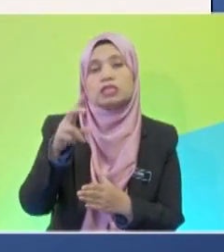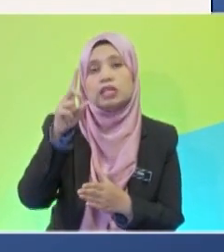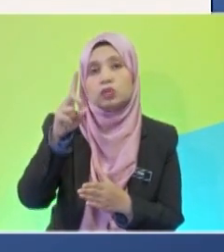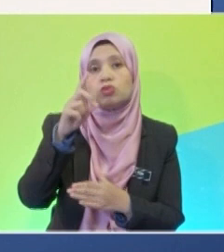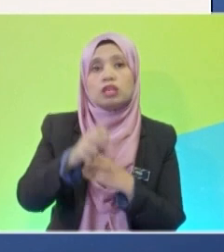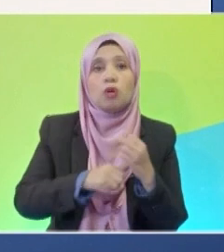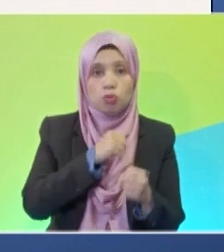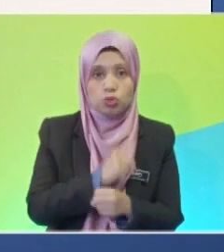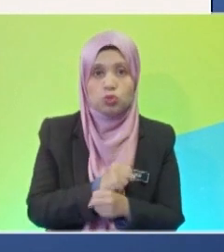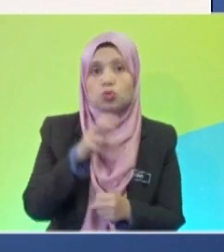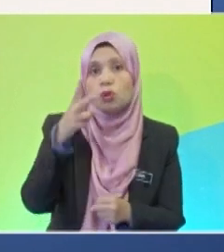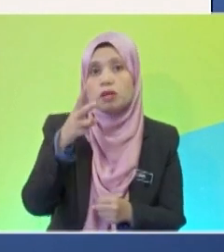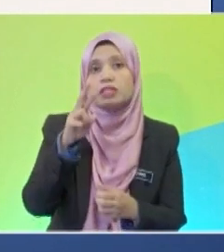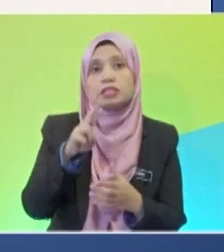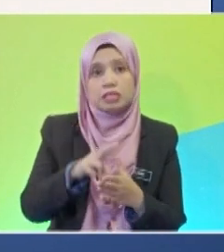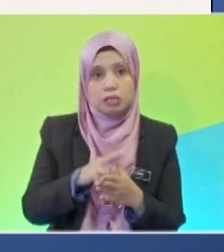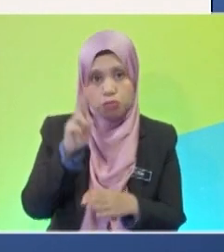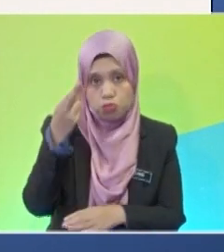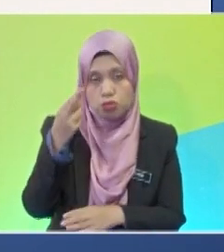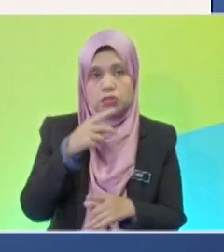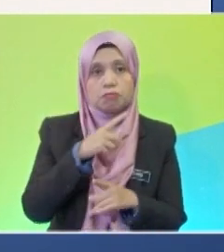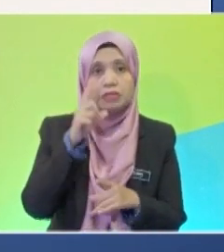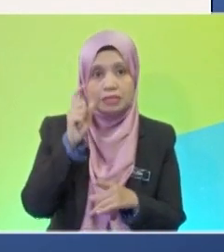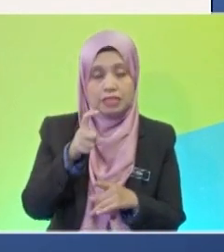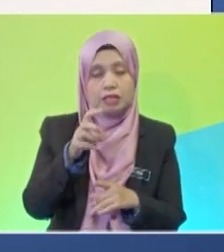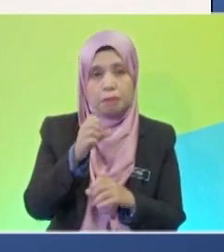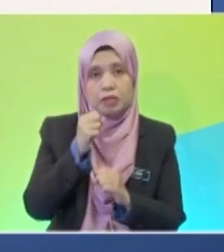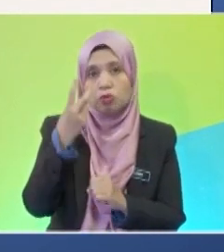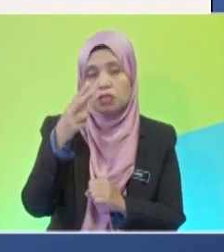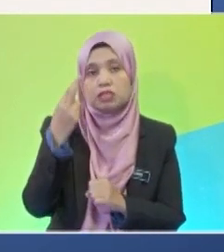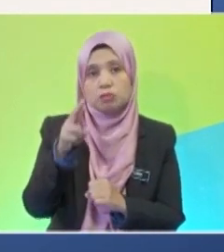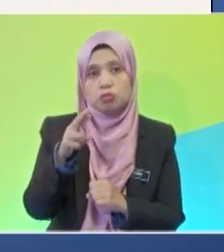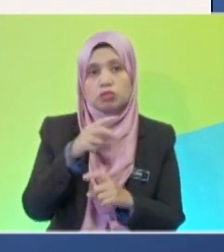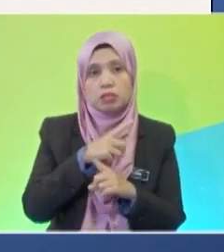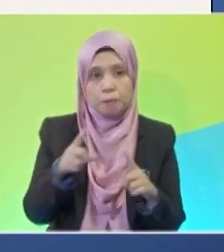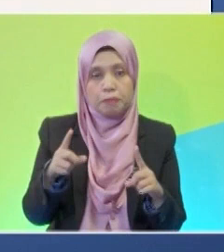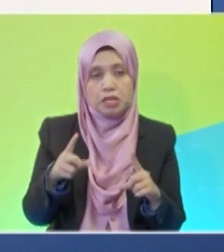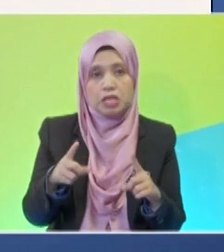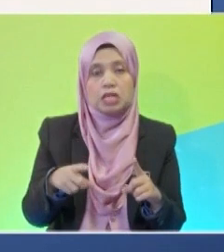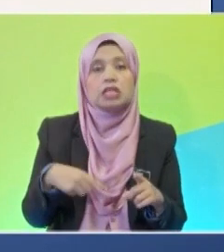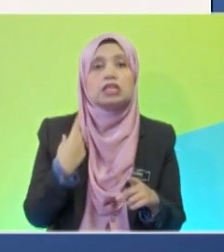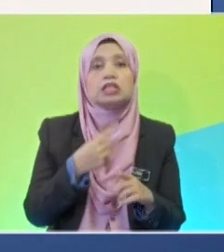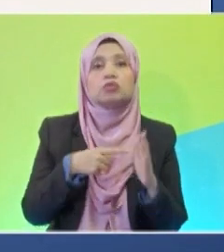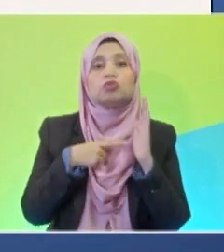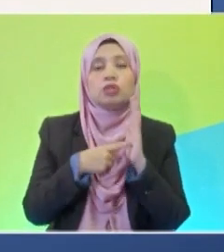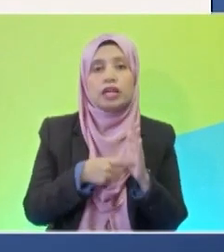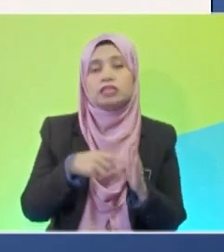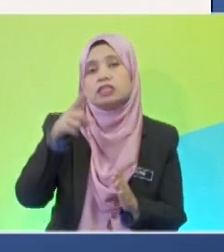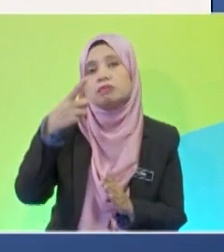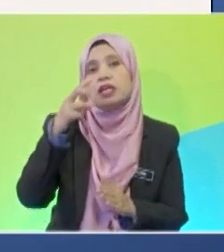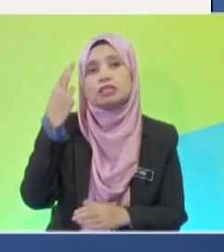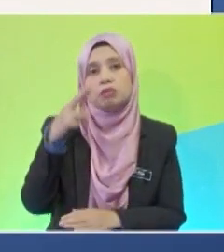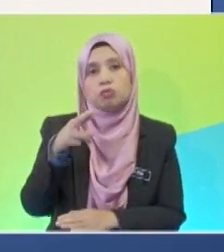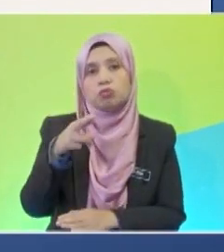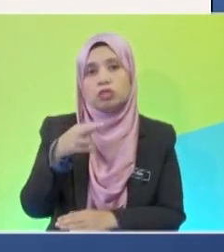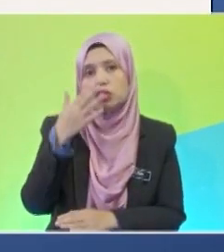yang sepatutnya kita terima. Tetapi dalam imbangan duga dipaparkan RM11,000 Nisa. Jadi di sini murid-murid kena